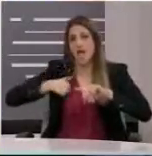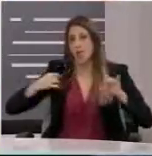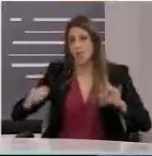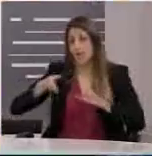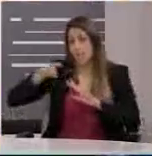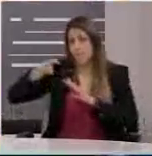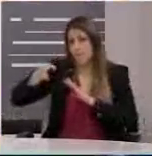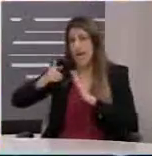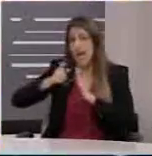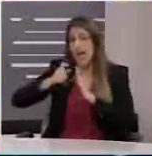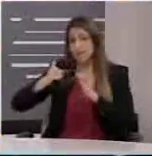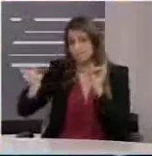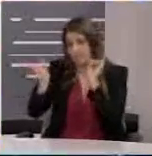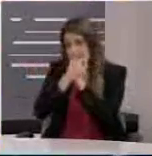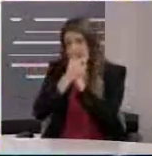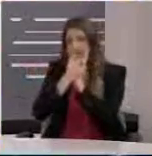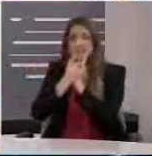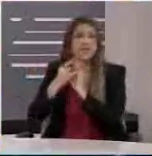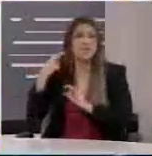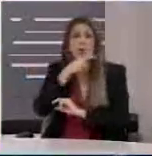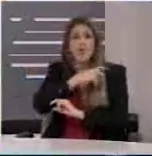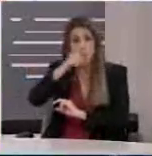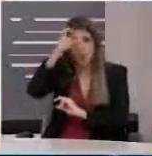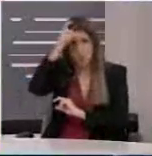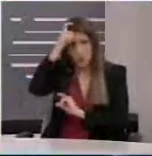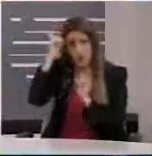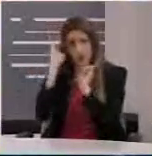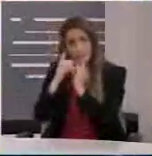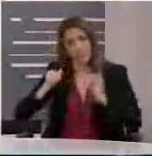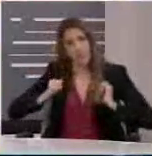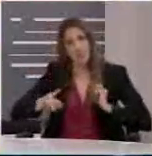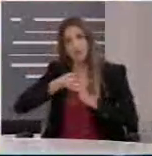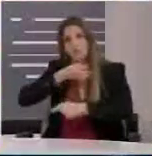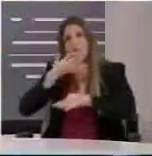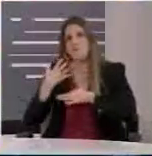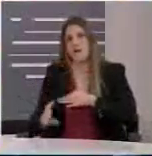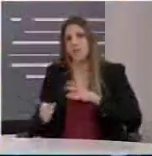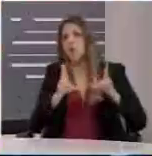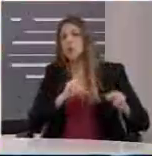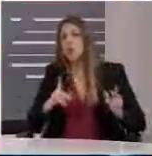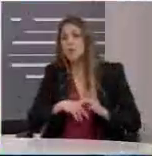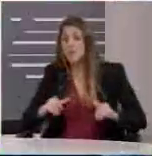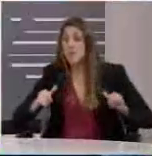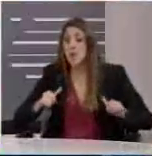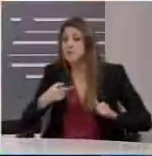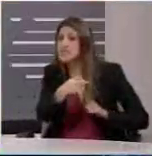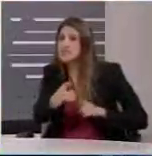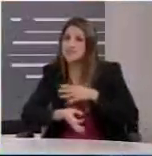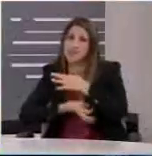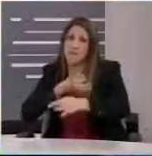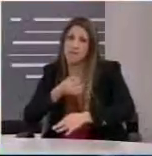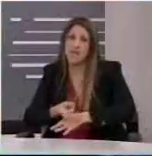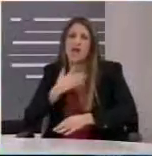Μέγαρο Μαξίμου. Ας τολμήσετε και εσείς να τα πείτε τα ίδια. Για την κατοχή της Κύπρου, για την προκλητική